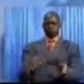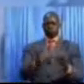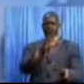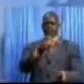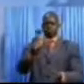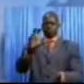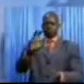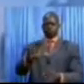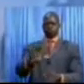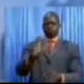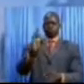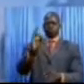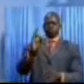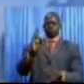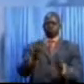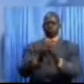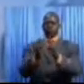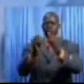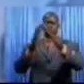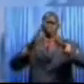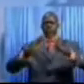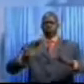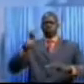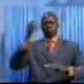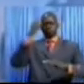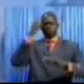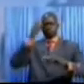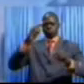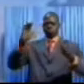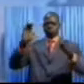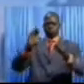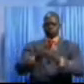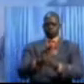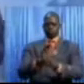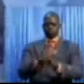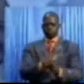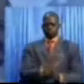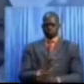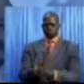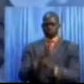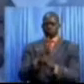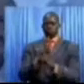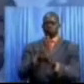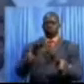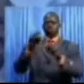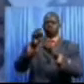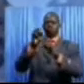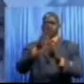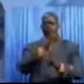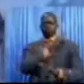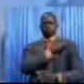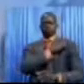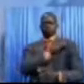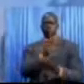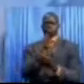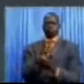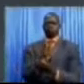337 sans-abri. Le gouverneur de la région a promis une enquête pour situer les responsabilités. Karim Cissé.